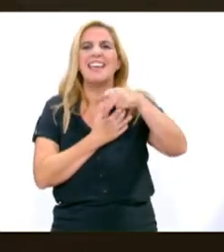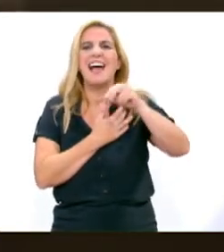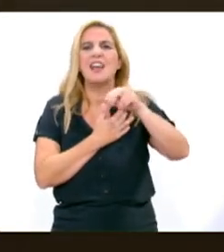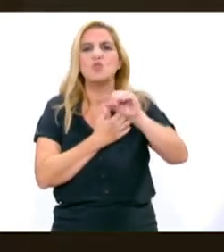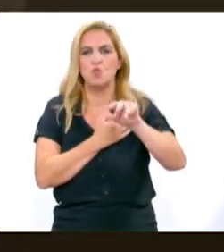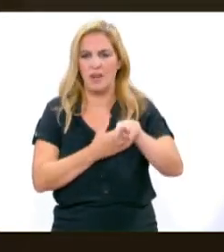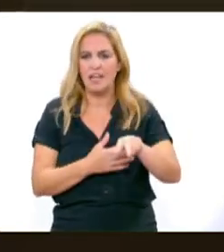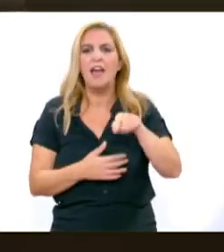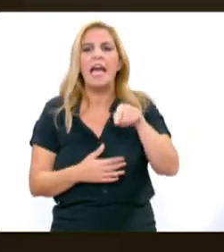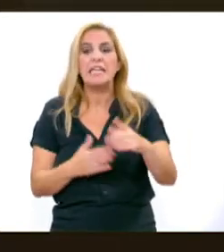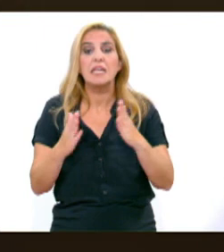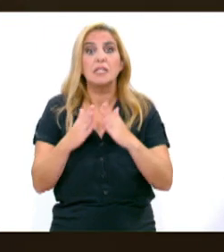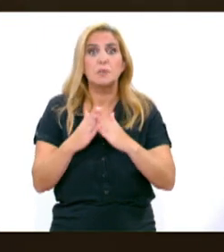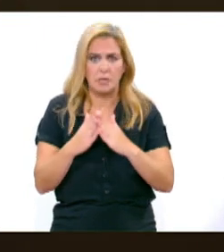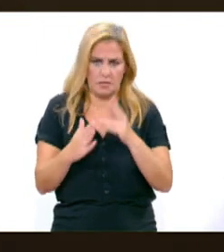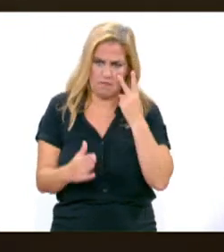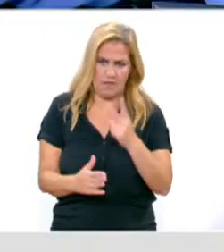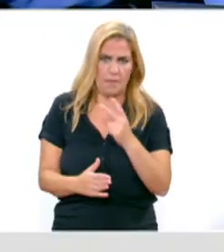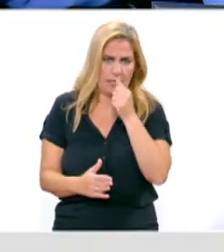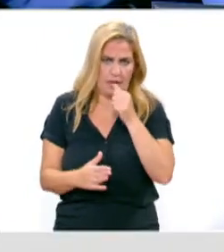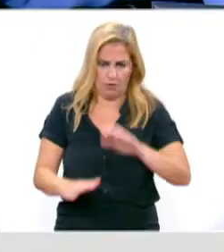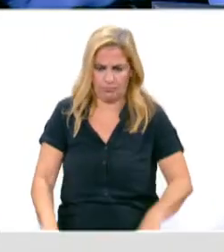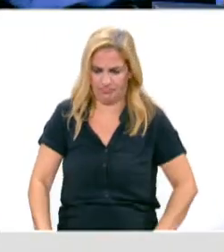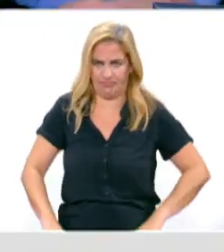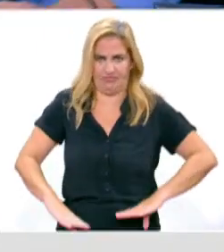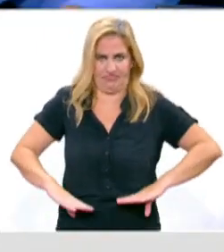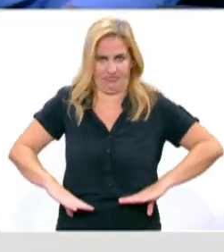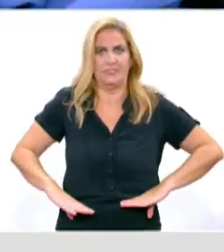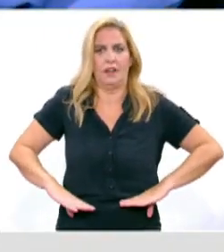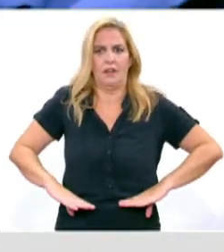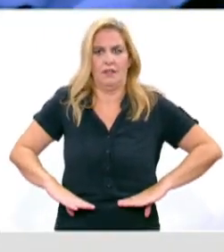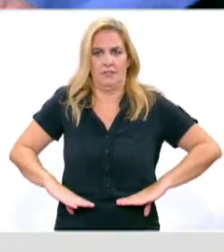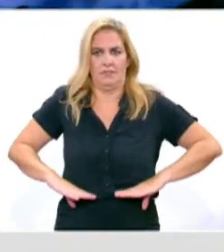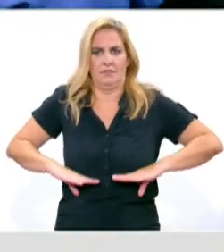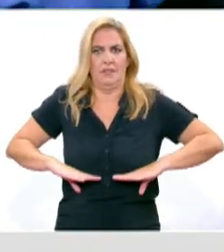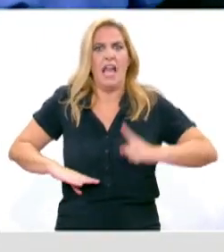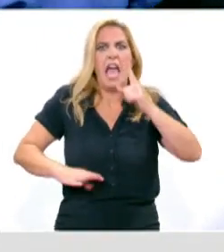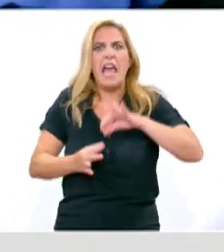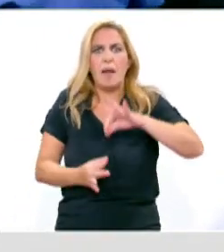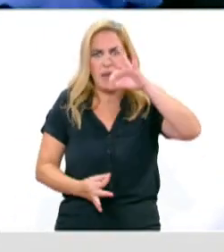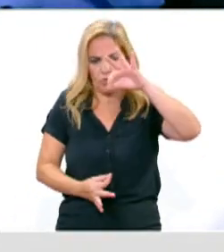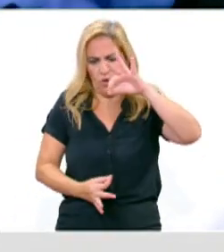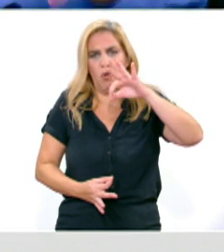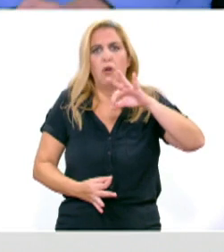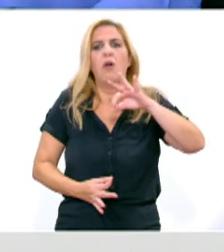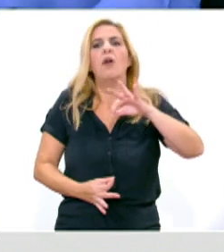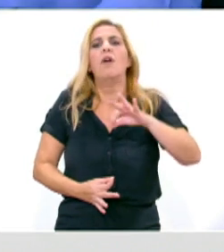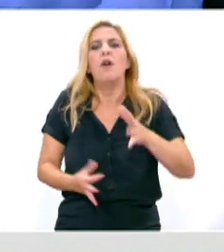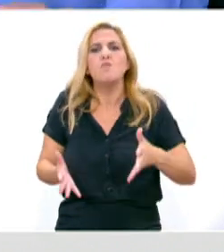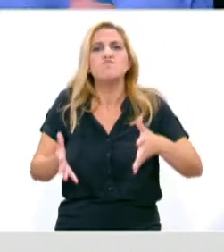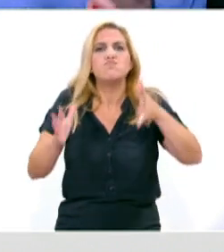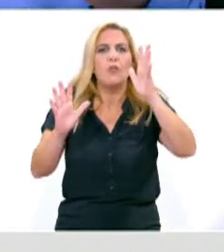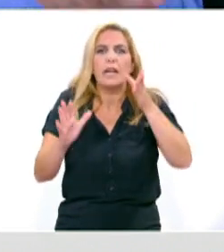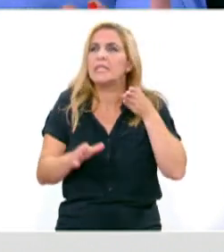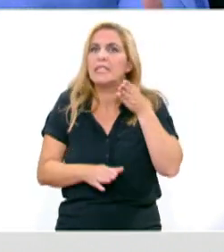από ένα σπίτι το οποίο όπως βλέπουμε έχει πλημμυρίσει. Το νερό έχει ξεπεράσει το ένα μέτρο και μέσα σε αυτή την πολυκατοικία έχει εγκλωβιστεί